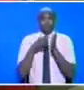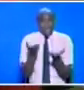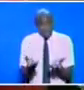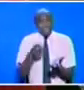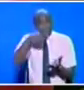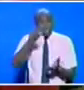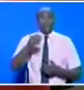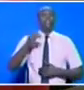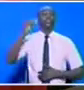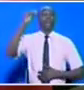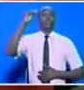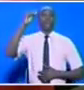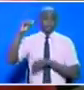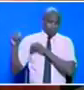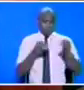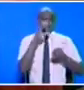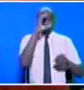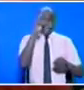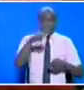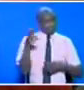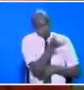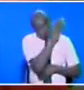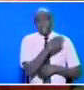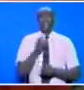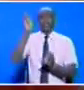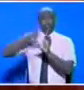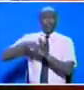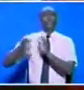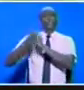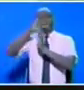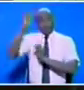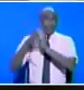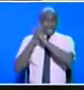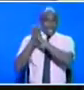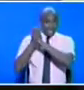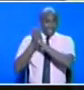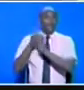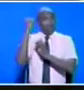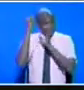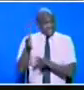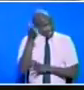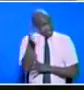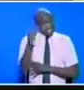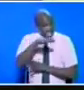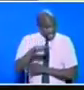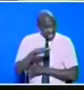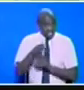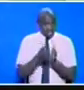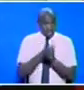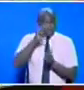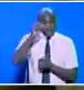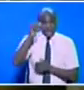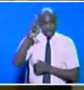kula kiapo kukihama chama cha CCM na kuunga mkono chama cha Jubilee. Wanasiasa waliokuwa katika eneo hilo la